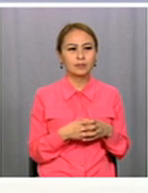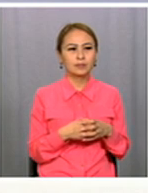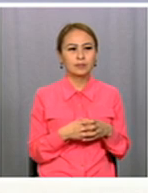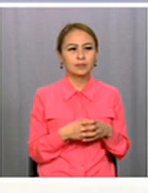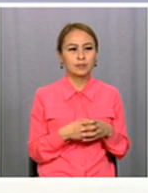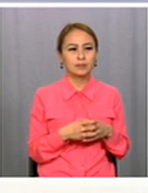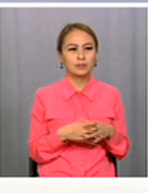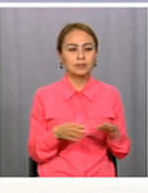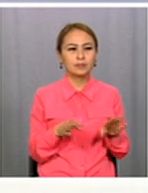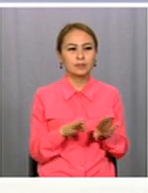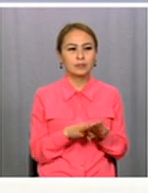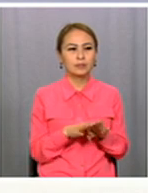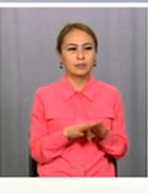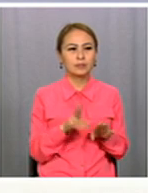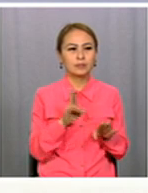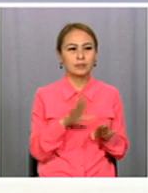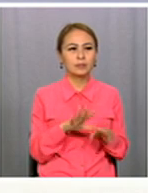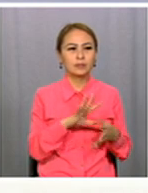формуламен жазыңыз.